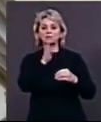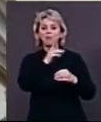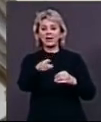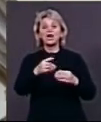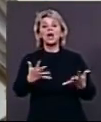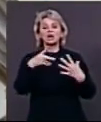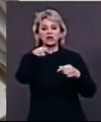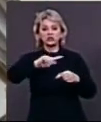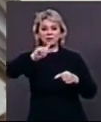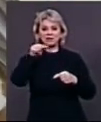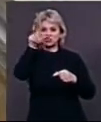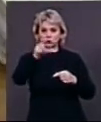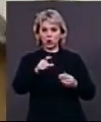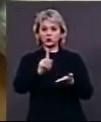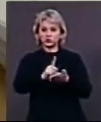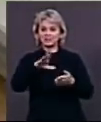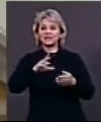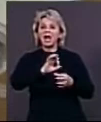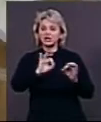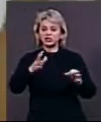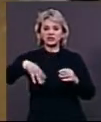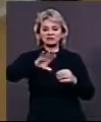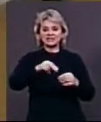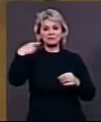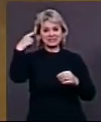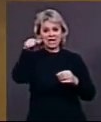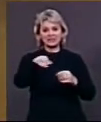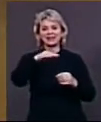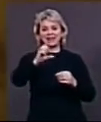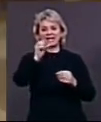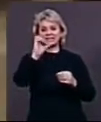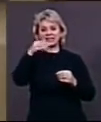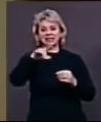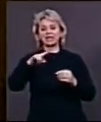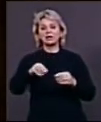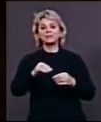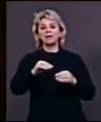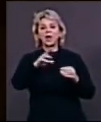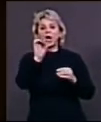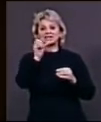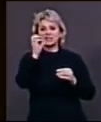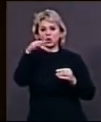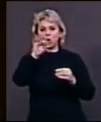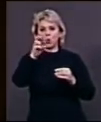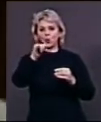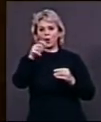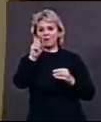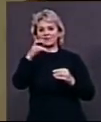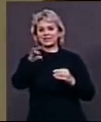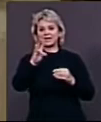Ну и, конечно, призывник должен пройти на отлично все психологические тесты. Осторожно, Николай.